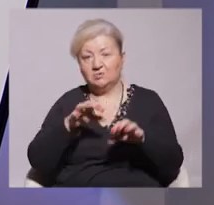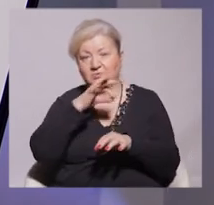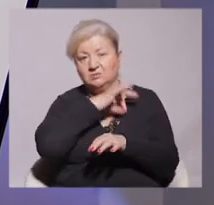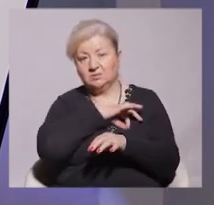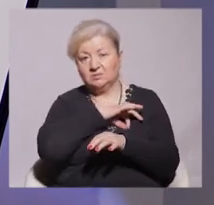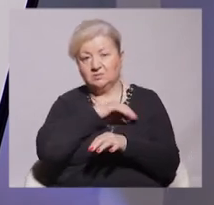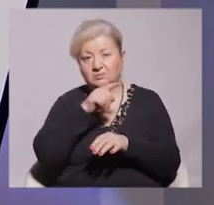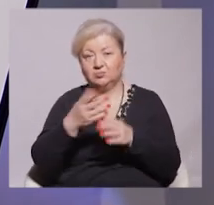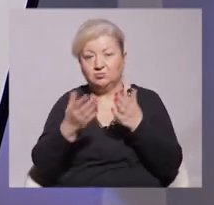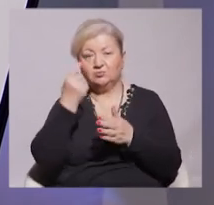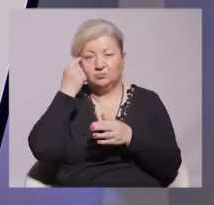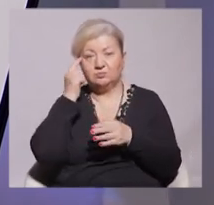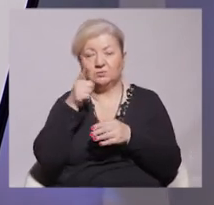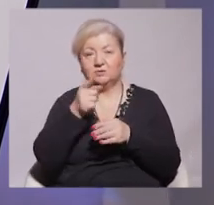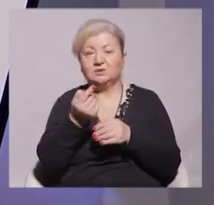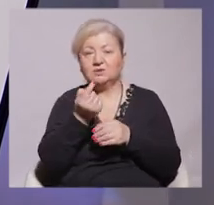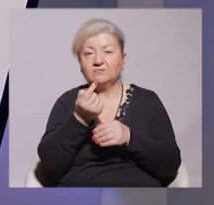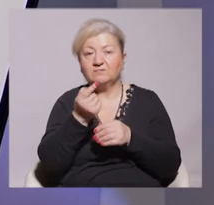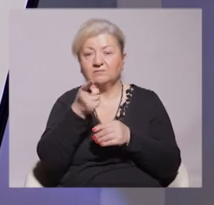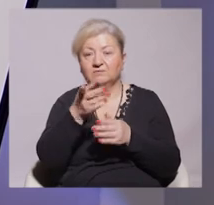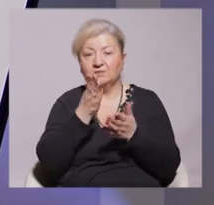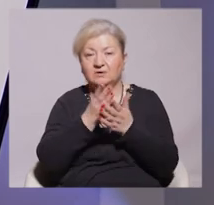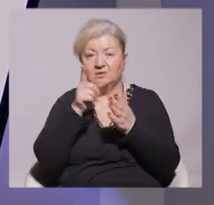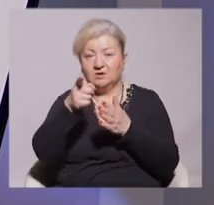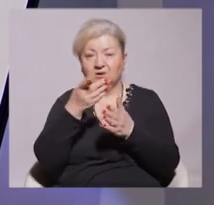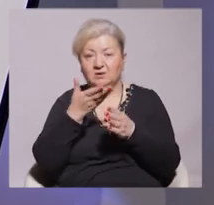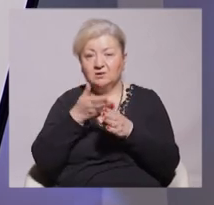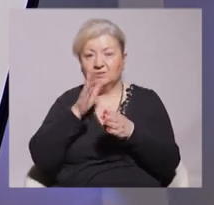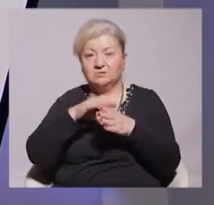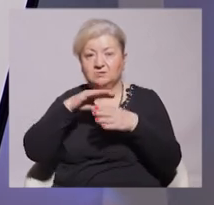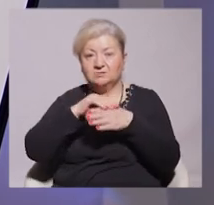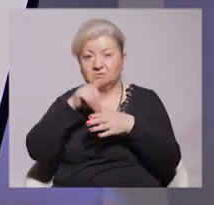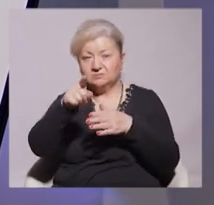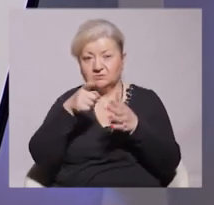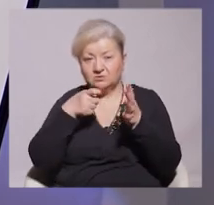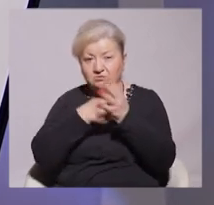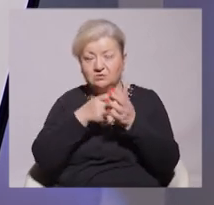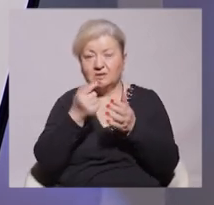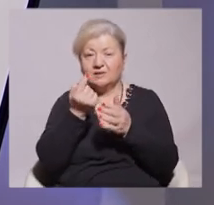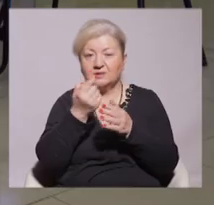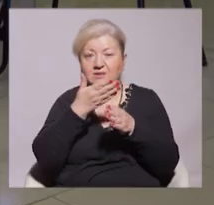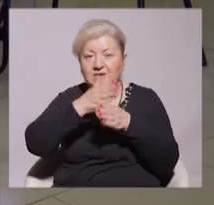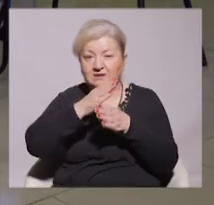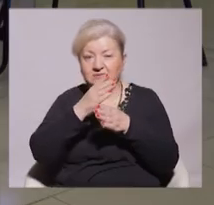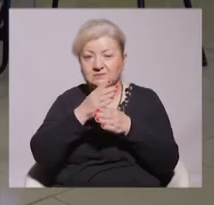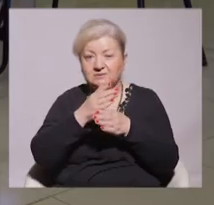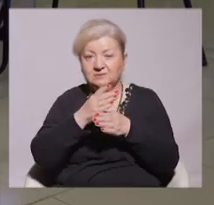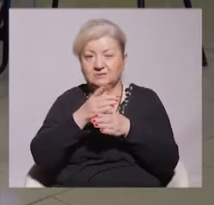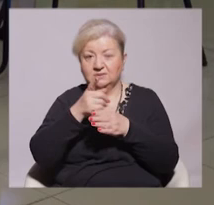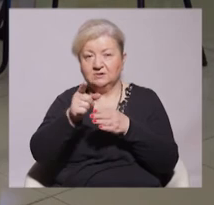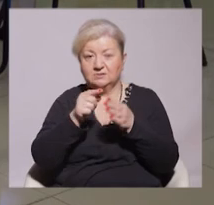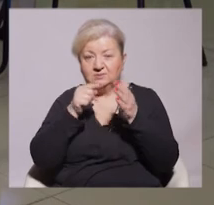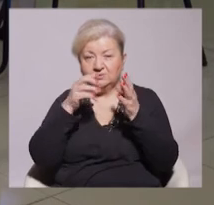თუ დავფიქრდებით, რადგან ტყვია ხდება ამ ყუთს ნაწილი მექანიკური ენერგიის, რა თქმა უნდა, ეს ტყვია როდესაც შედის, ანუ აი